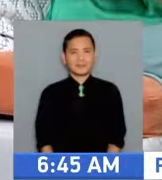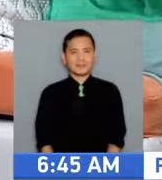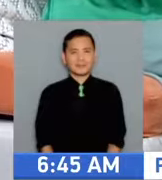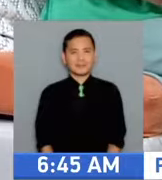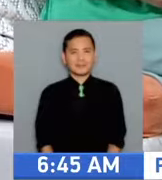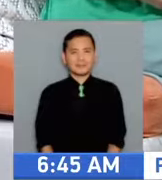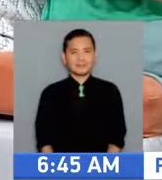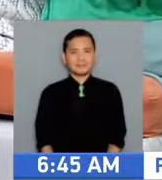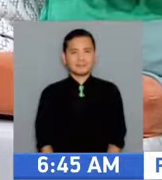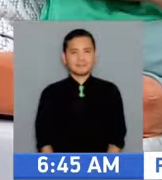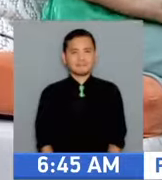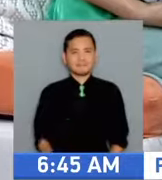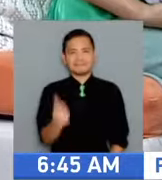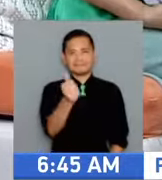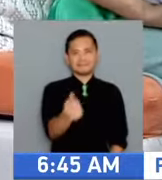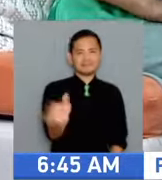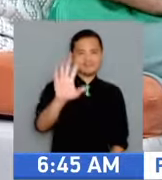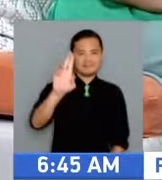good morning, UH Mark.